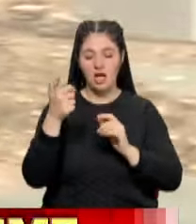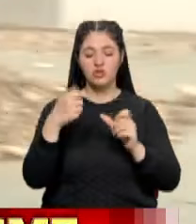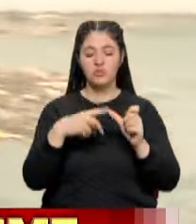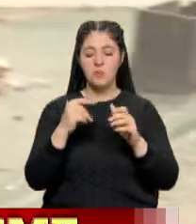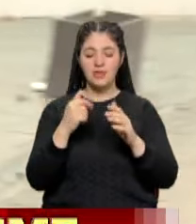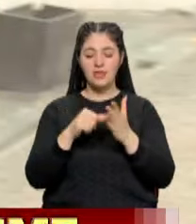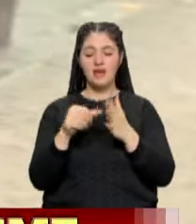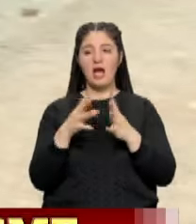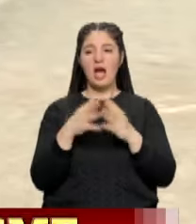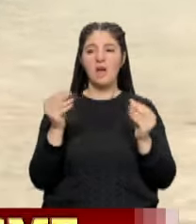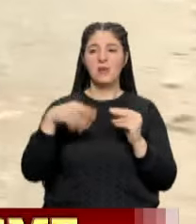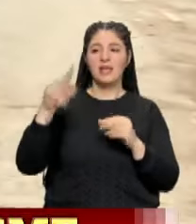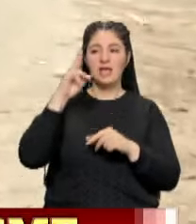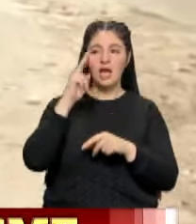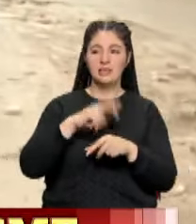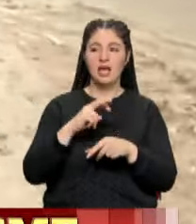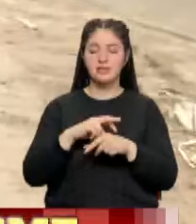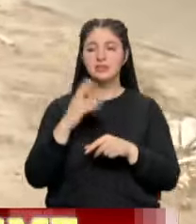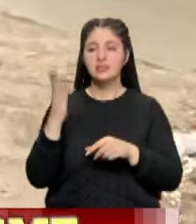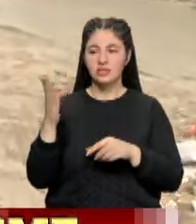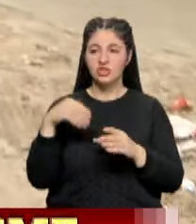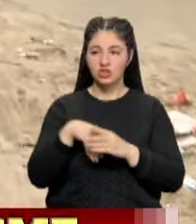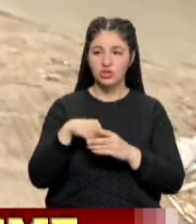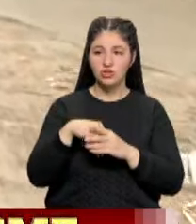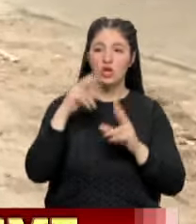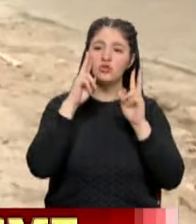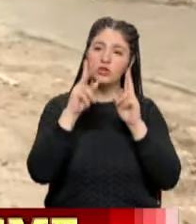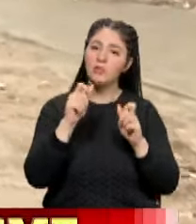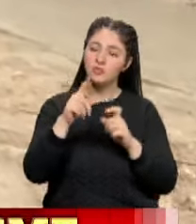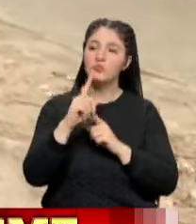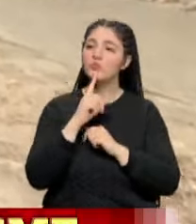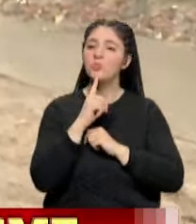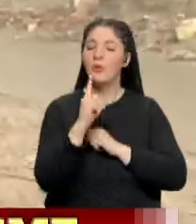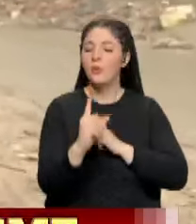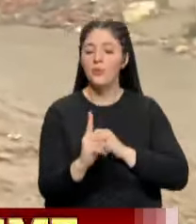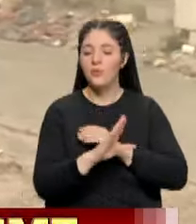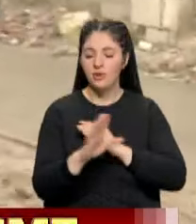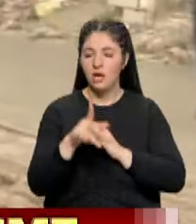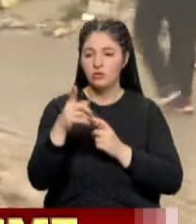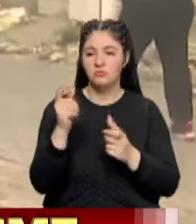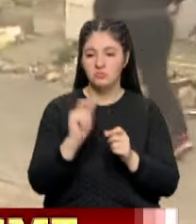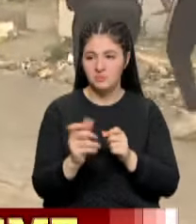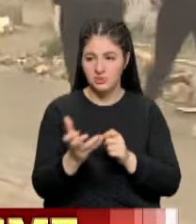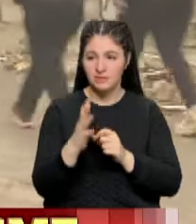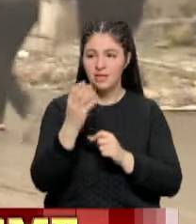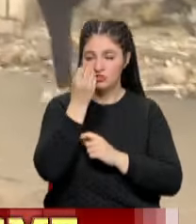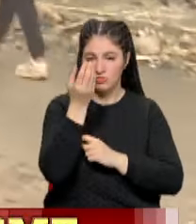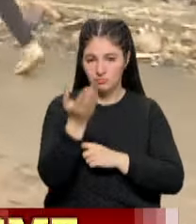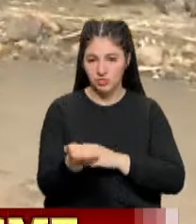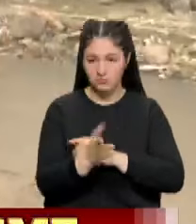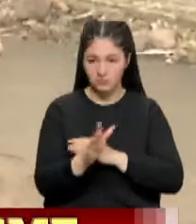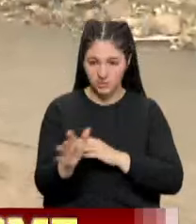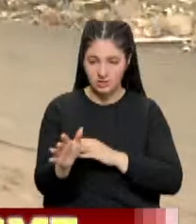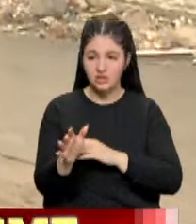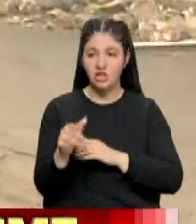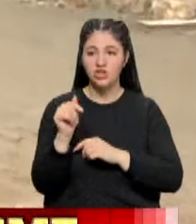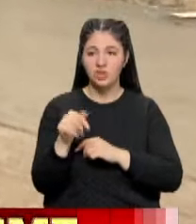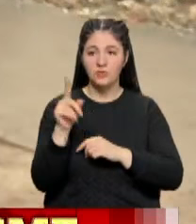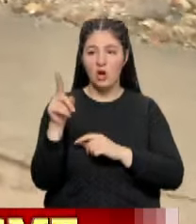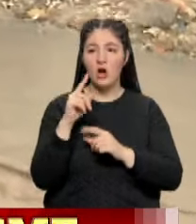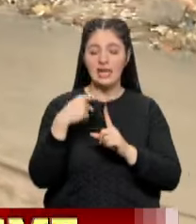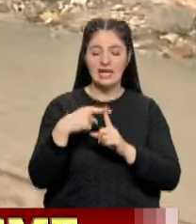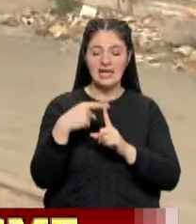hayatını kaybedenlerin anısına, hatırasına göstermiştik. Mumlar konulmuştu, mumlar yakılmıştı, karanfiller de konulmuştu. Şimdi